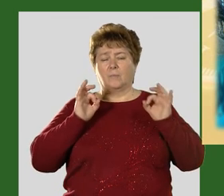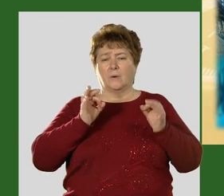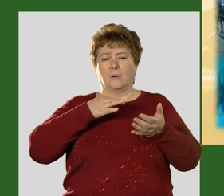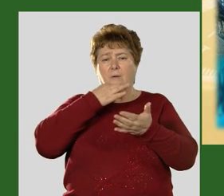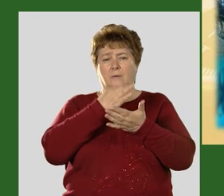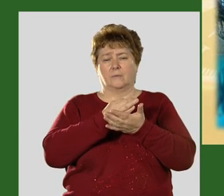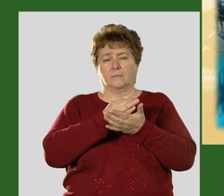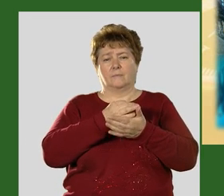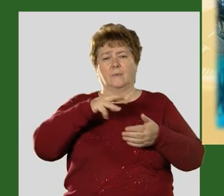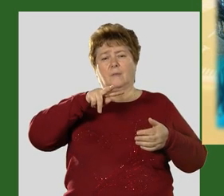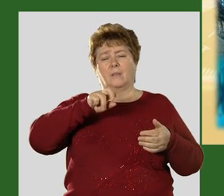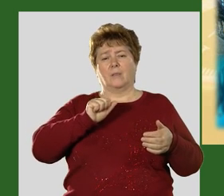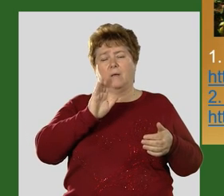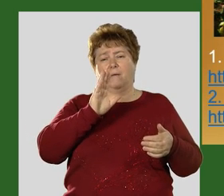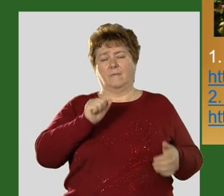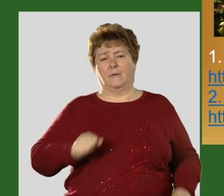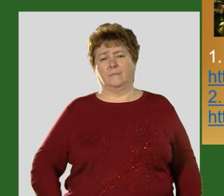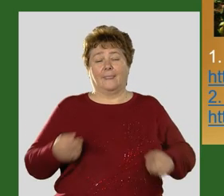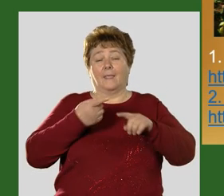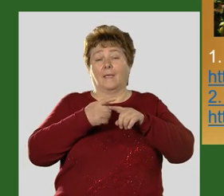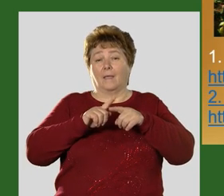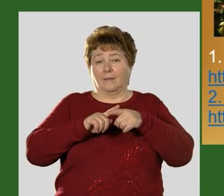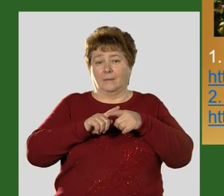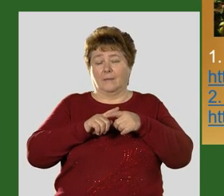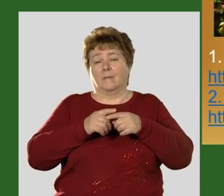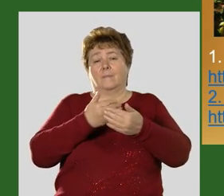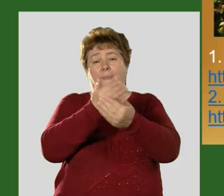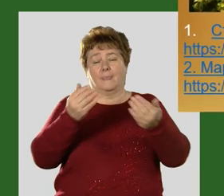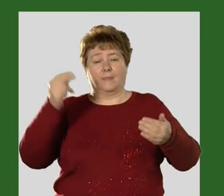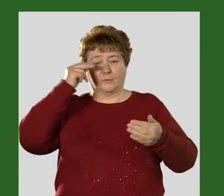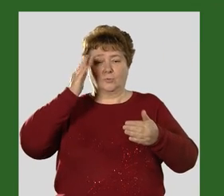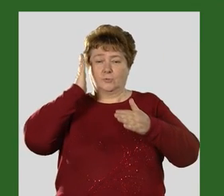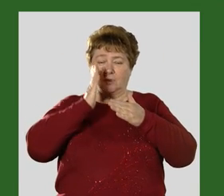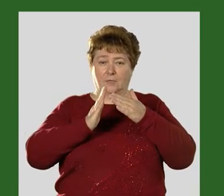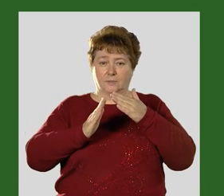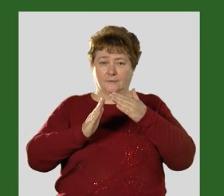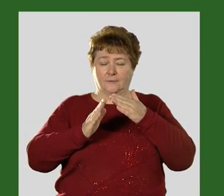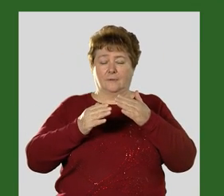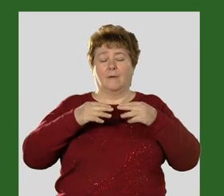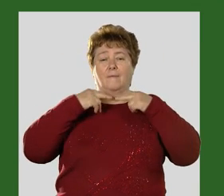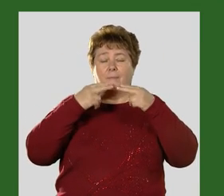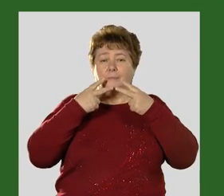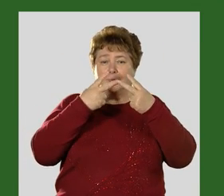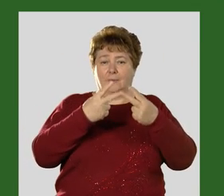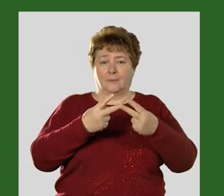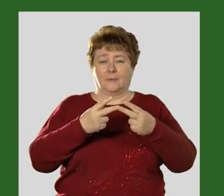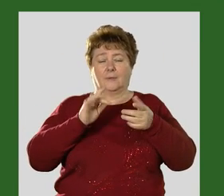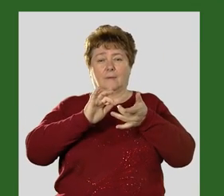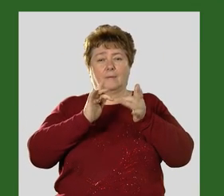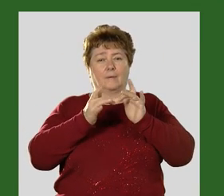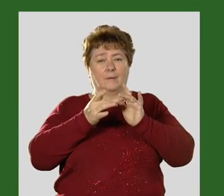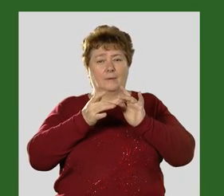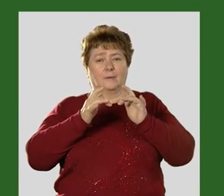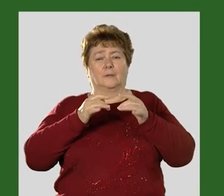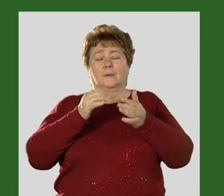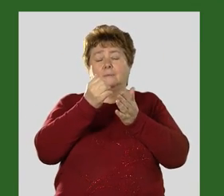Правильный ответ – лава. На этом наш урок подошел к концу. Обратите внимание на